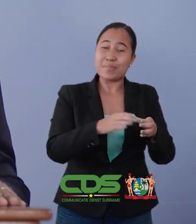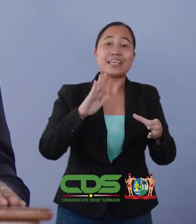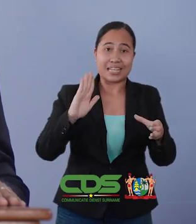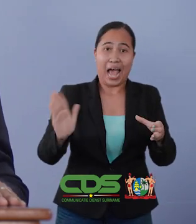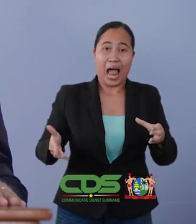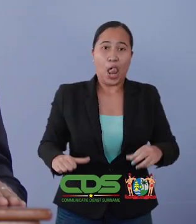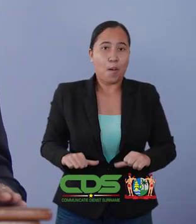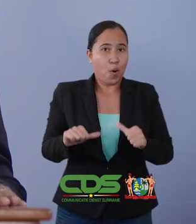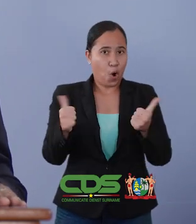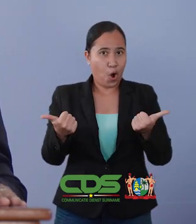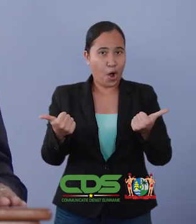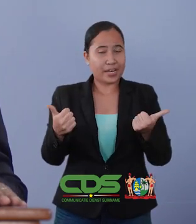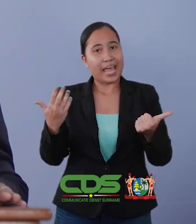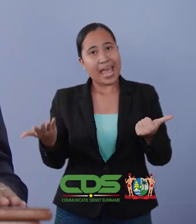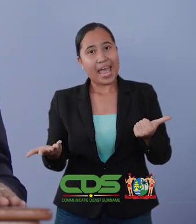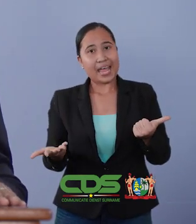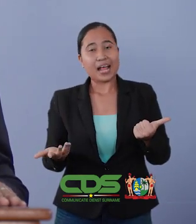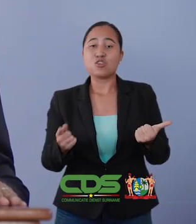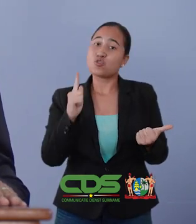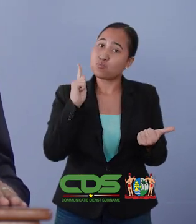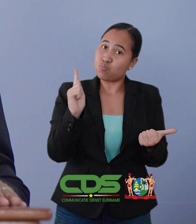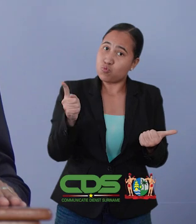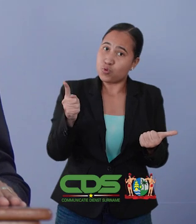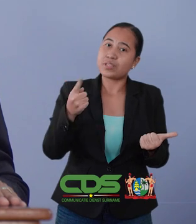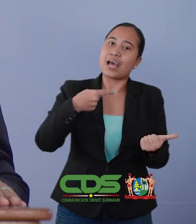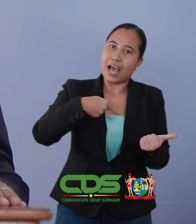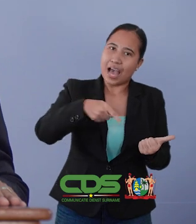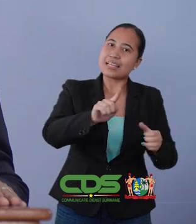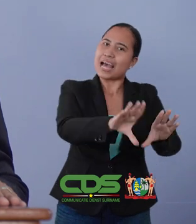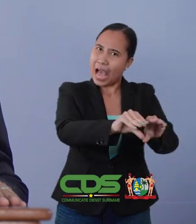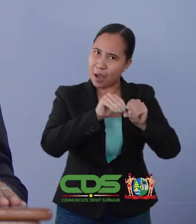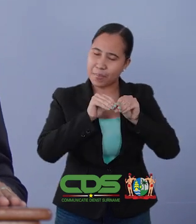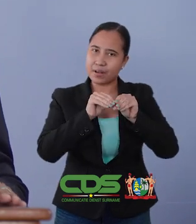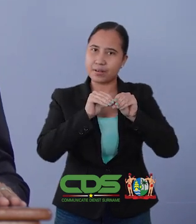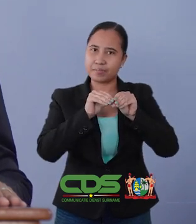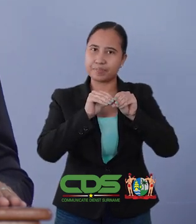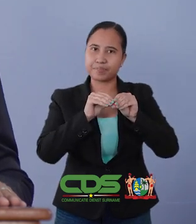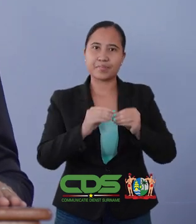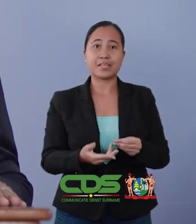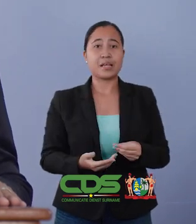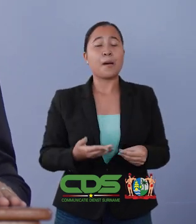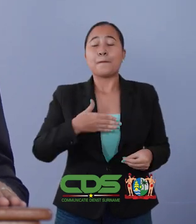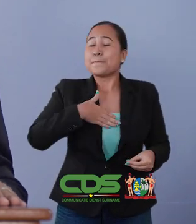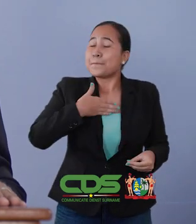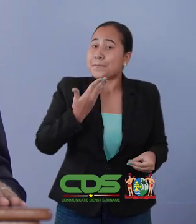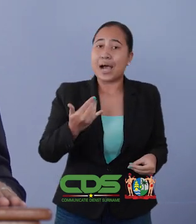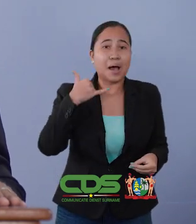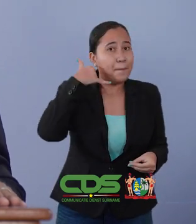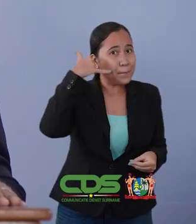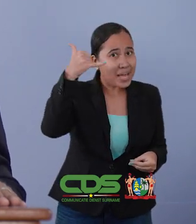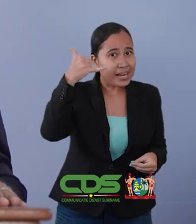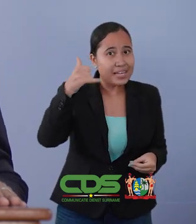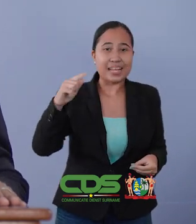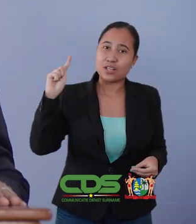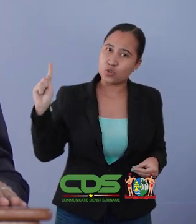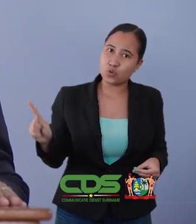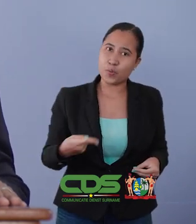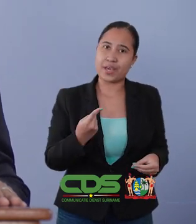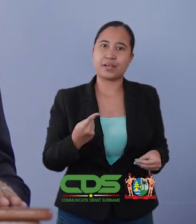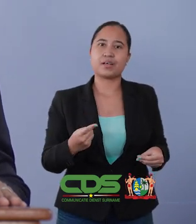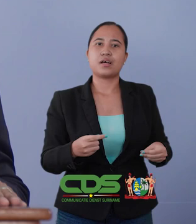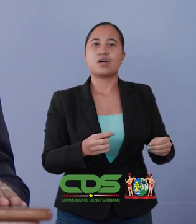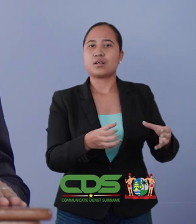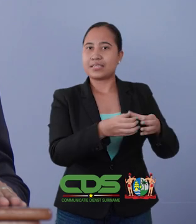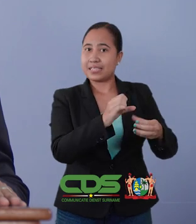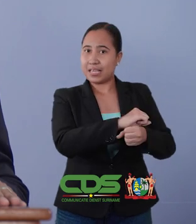actief en treedt waar nodig handhavend op. Schroomt u niet om te bellen naar het Quick Response Team op het